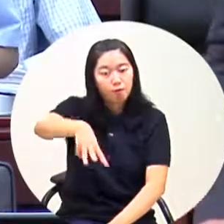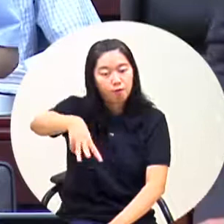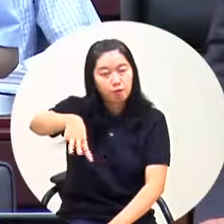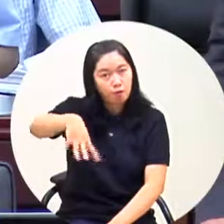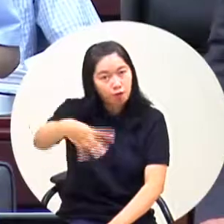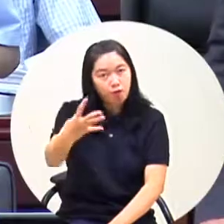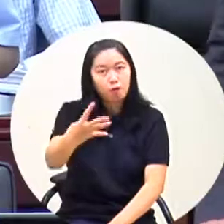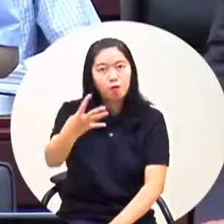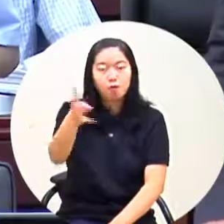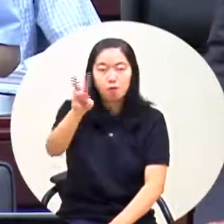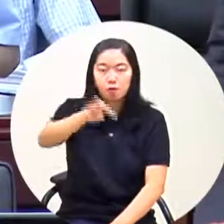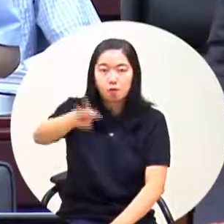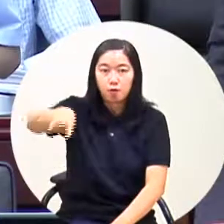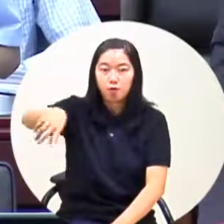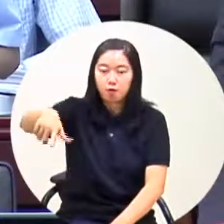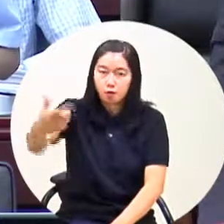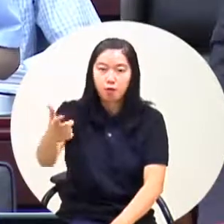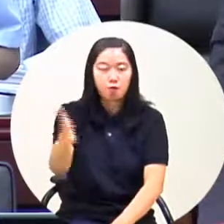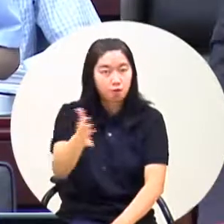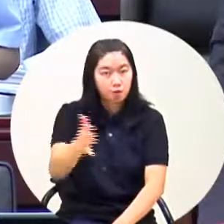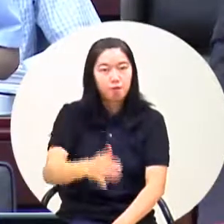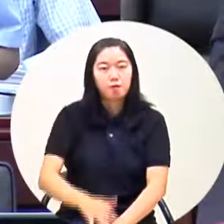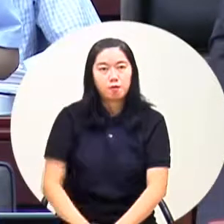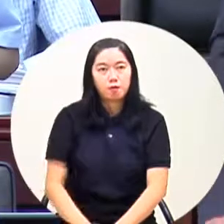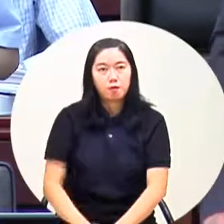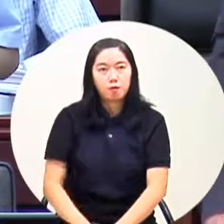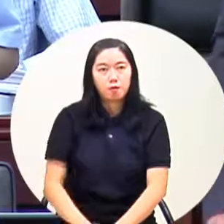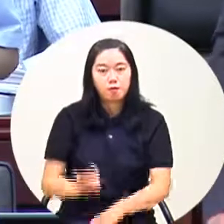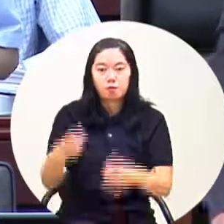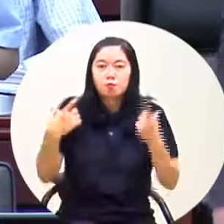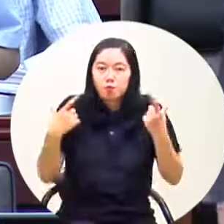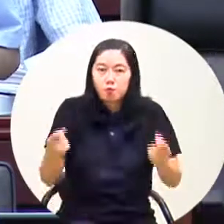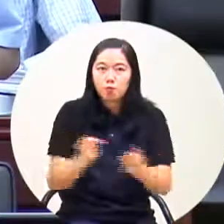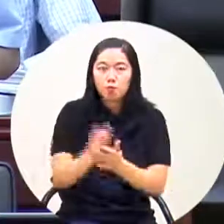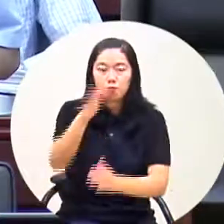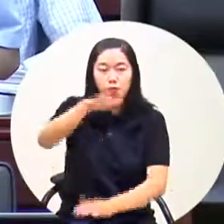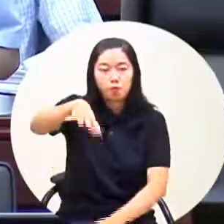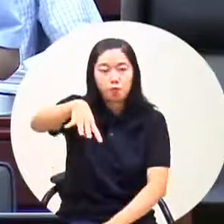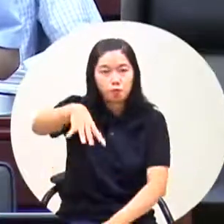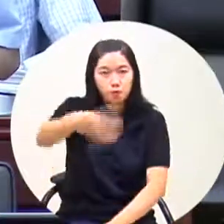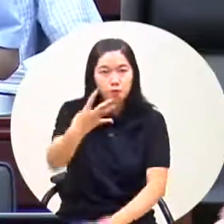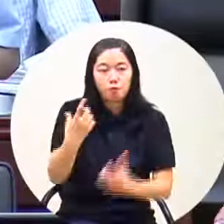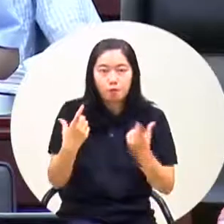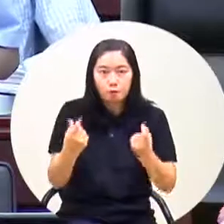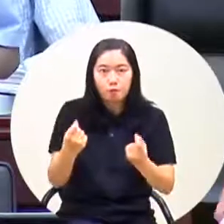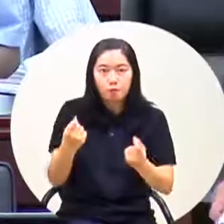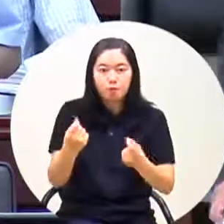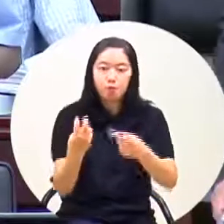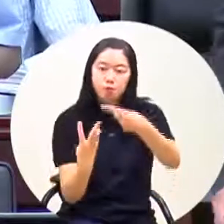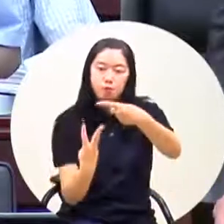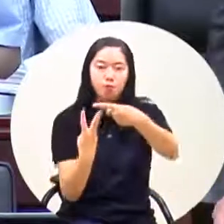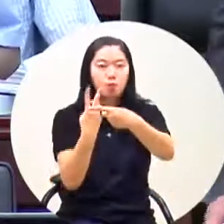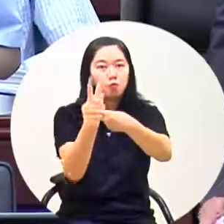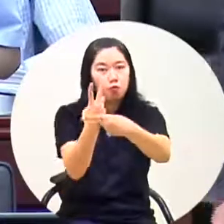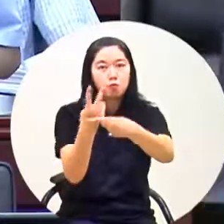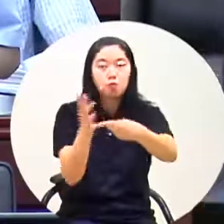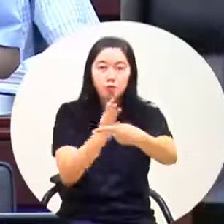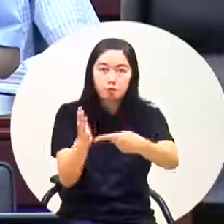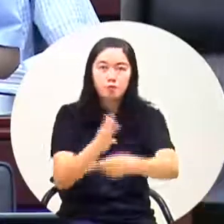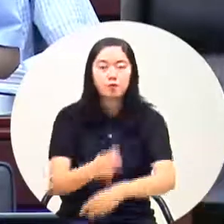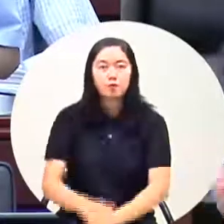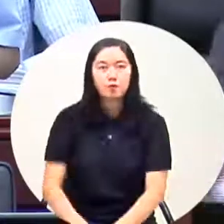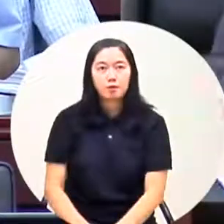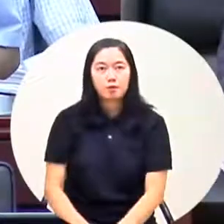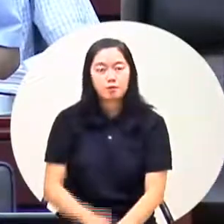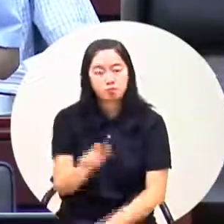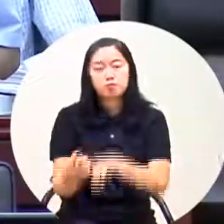3400到3600左右。好。所以应该只是原来5400的1/3，上多是目前的